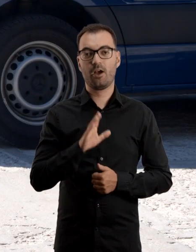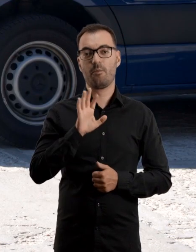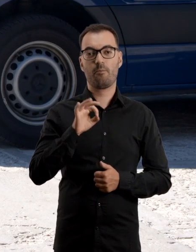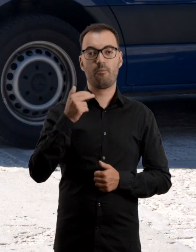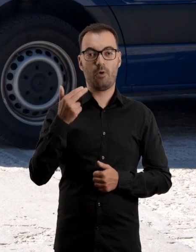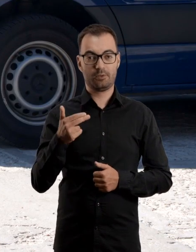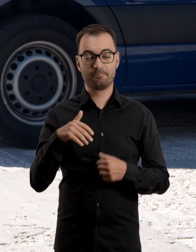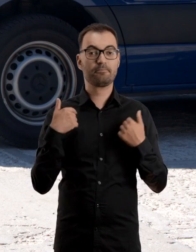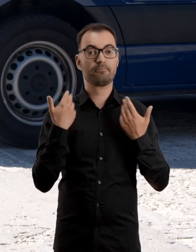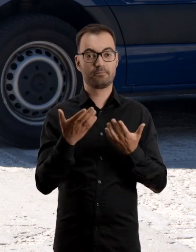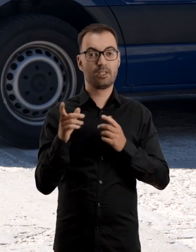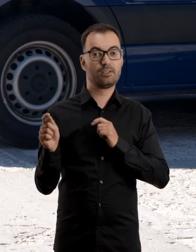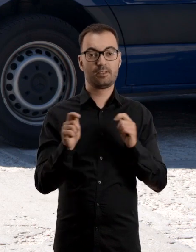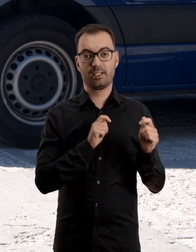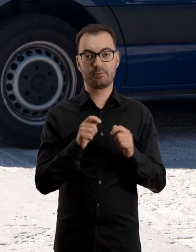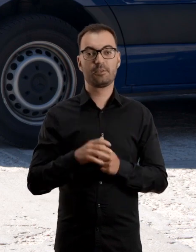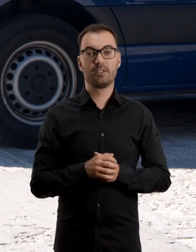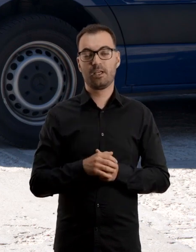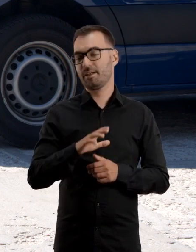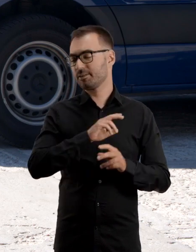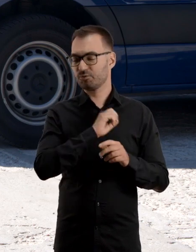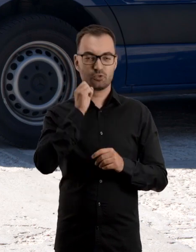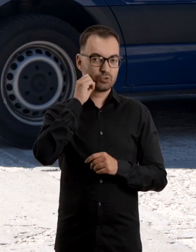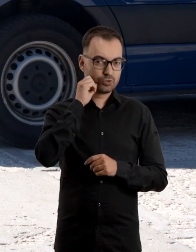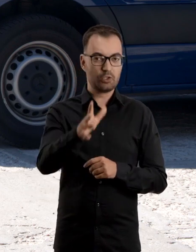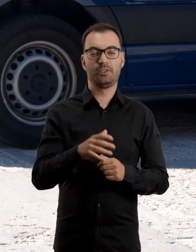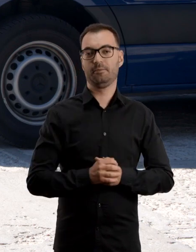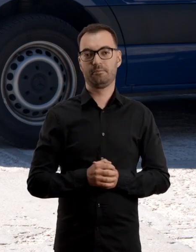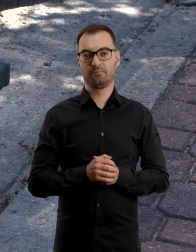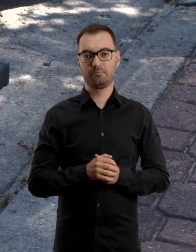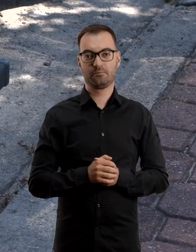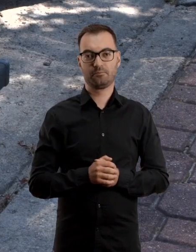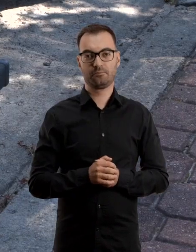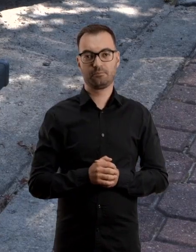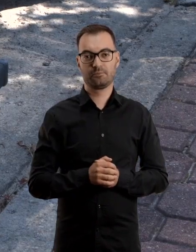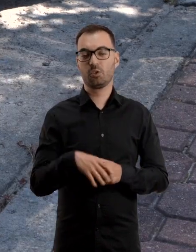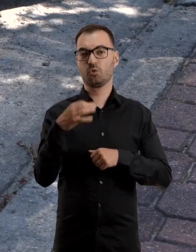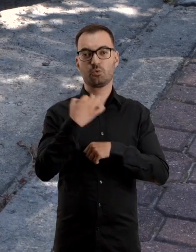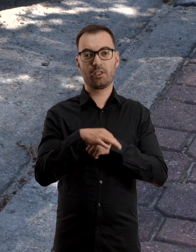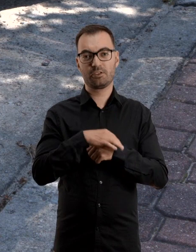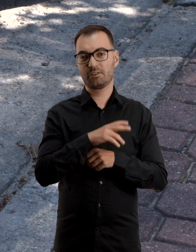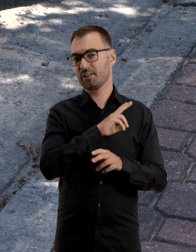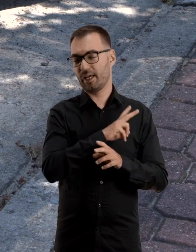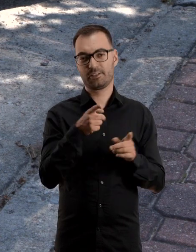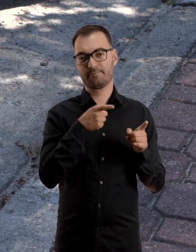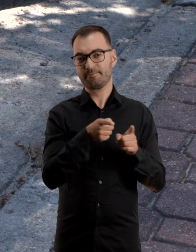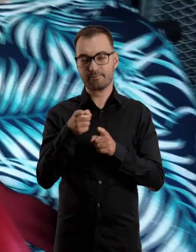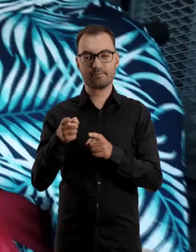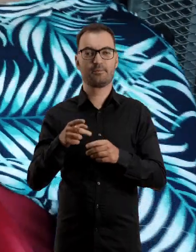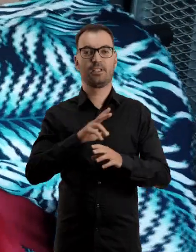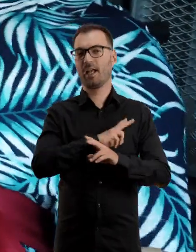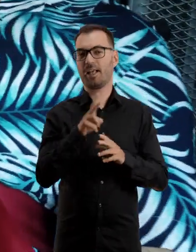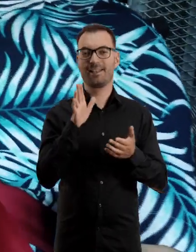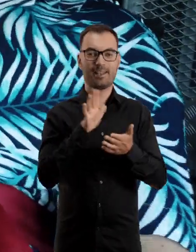Spraw Osób z Niepełnosprawnościami zapewnia transport we wszystkie dni tygodnia dla studentów wszystkich rodzajów